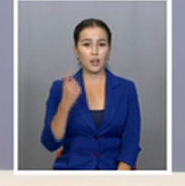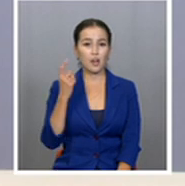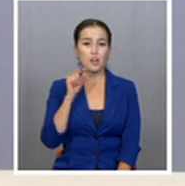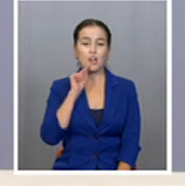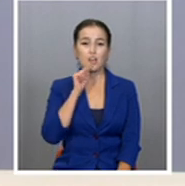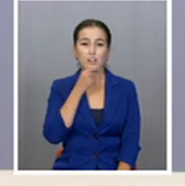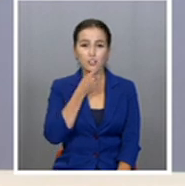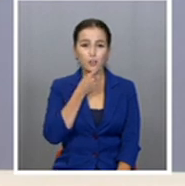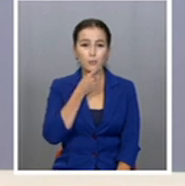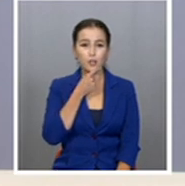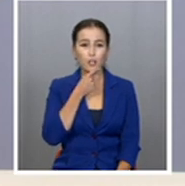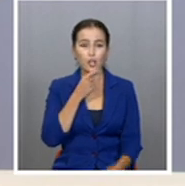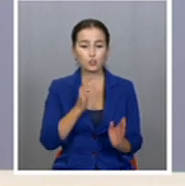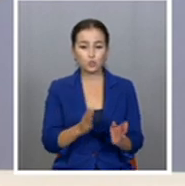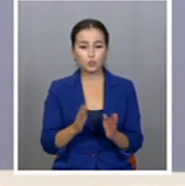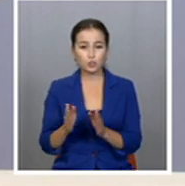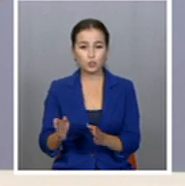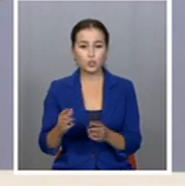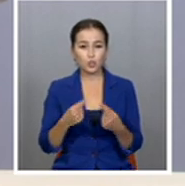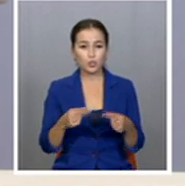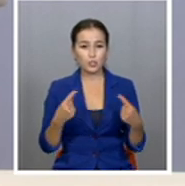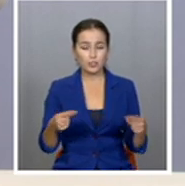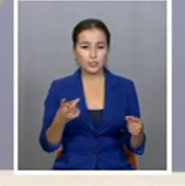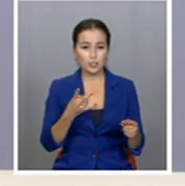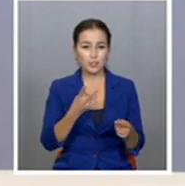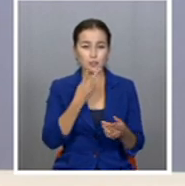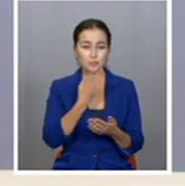Экономикалық жүйенің түрлерін сипаттаңыз.